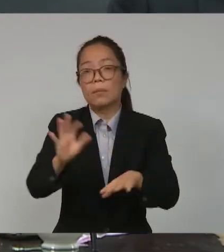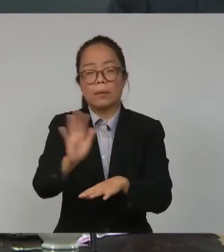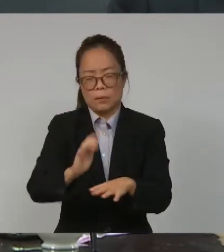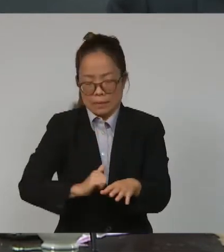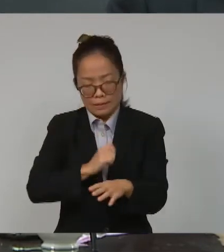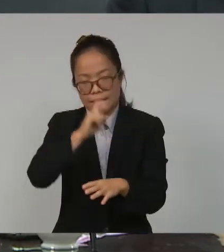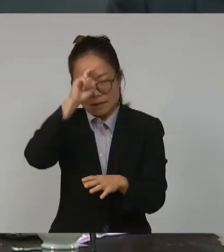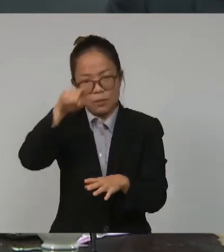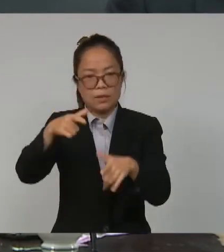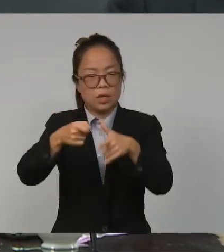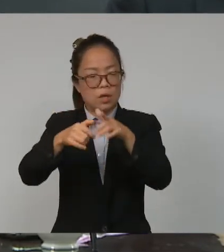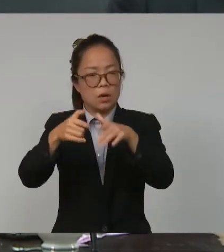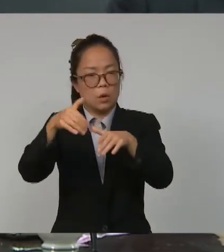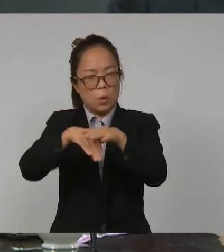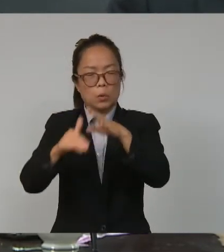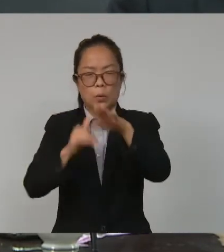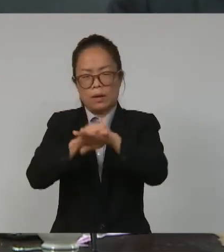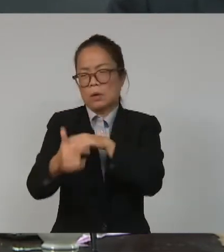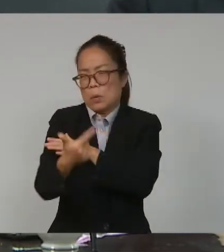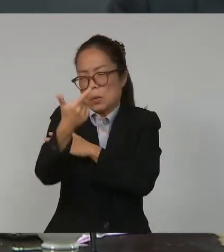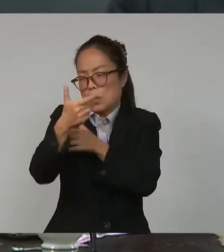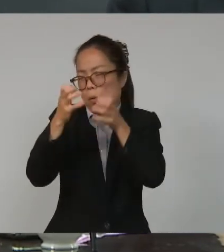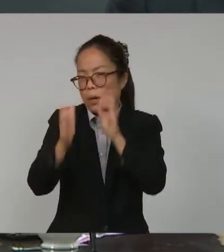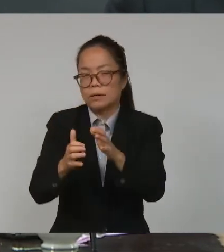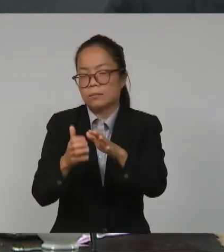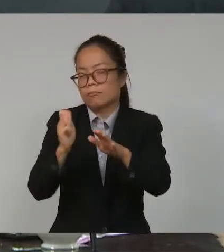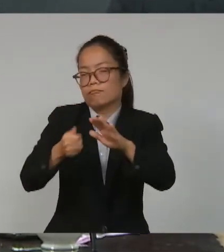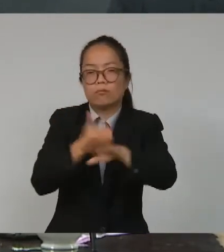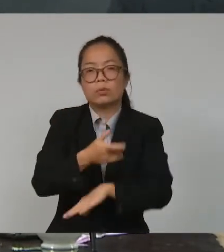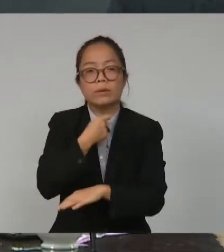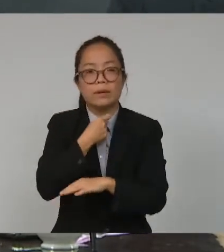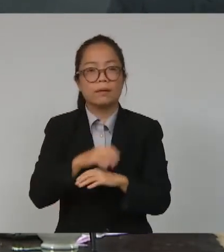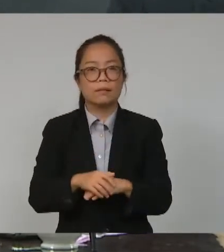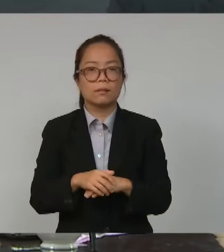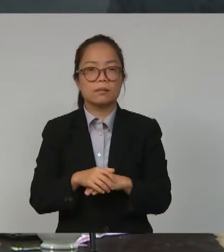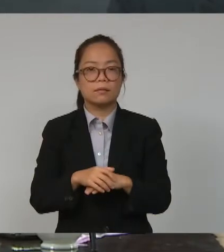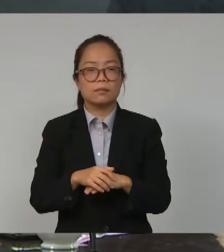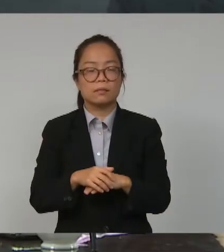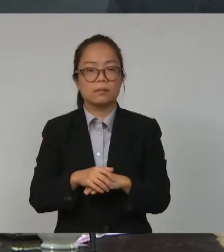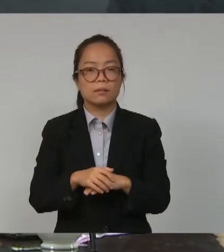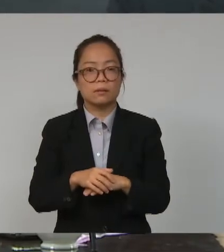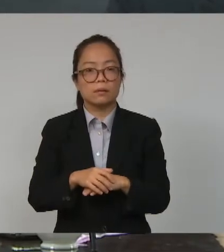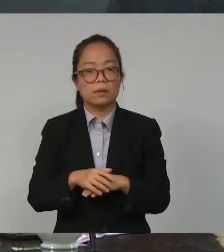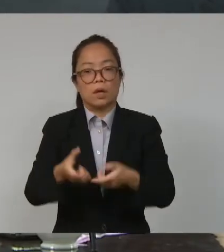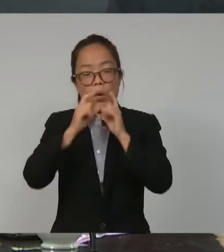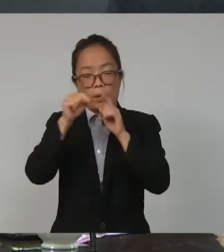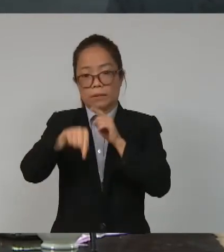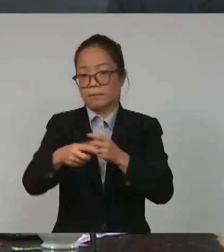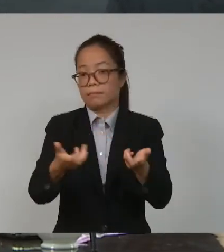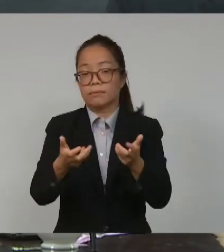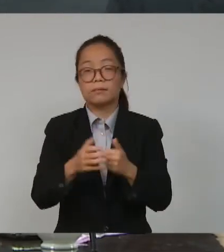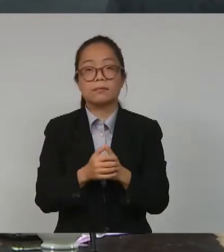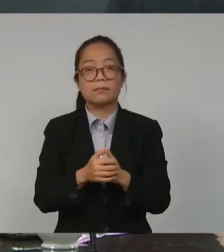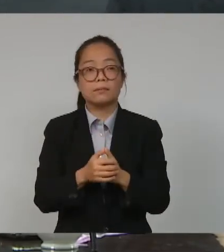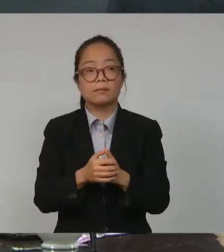希望是这个公投案能够赶快的进行，赶快的通过。好，那回到本案，好，就是说，另外苏老师指